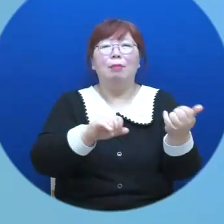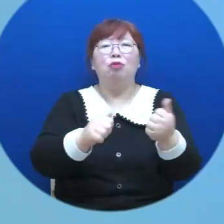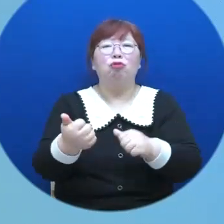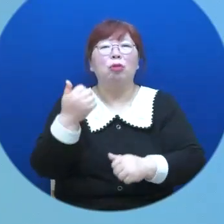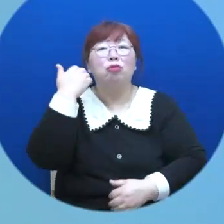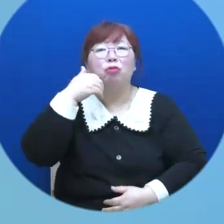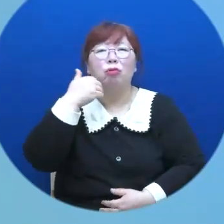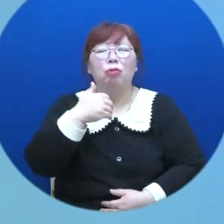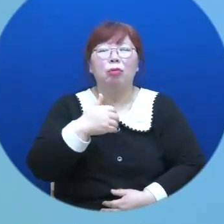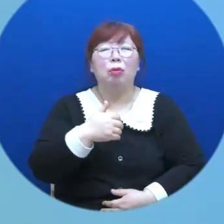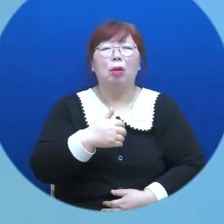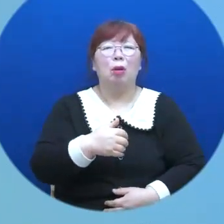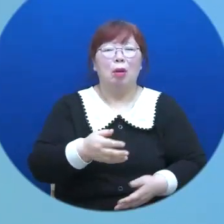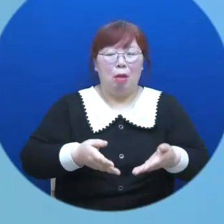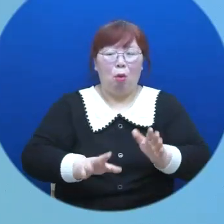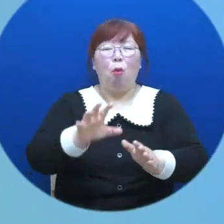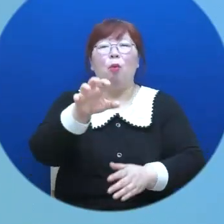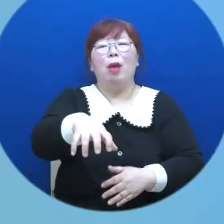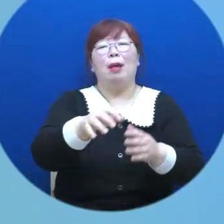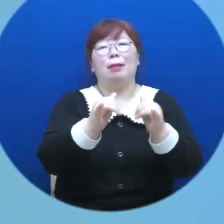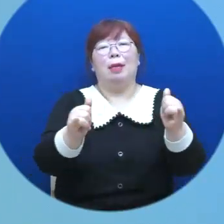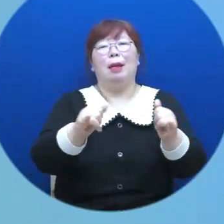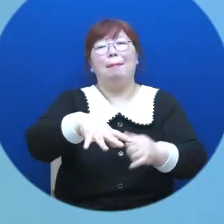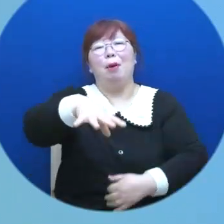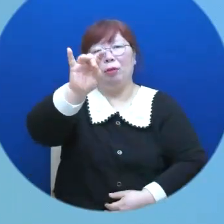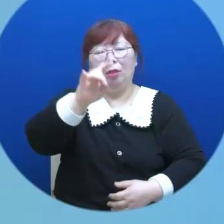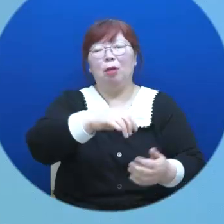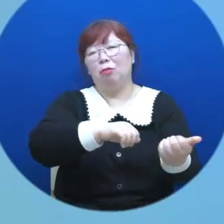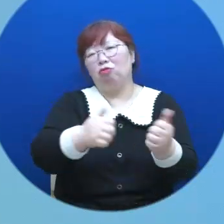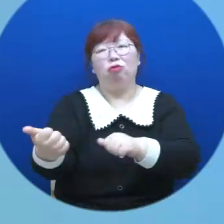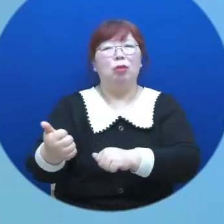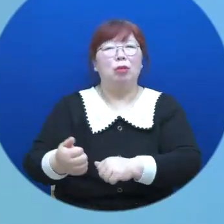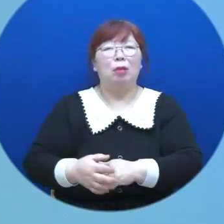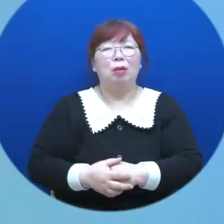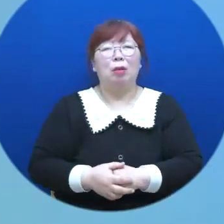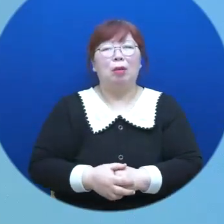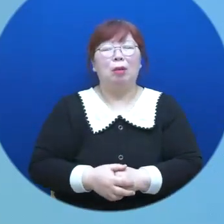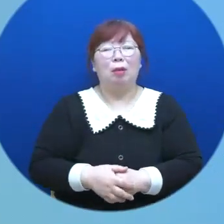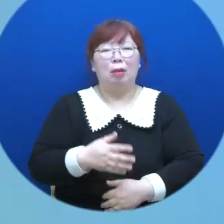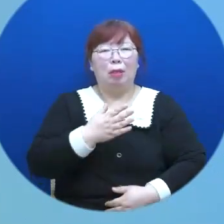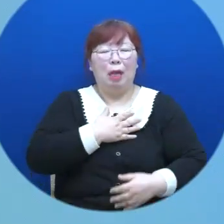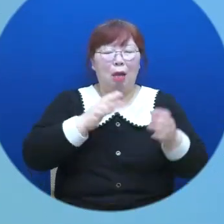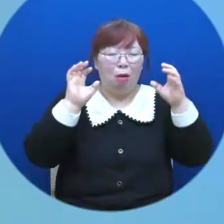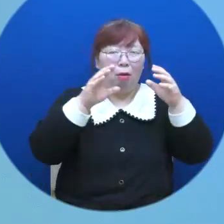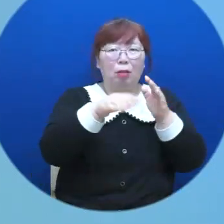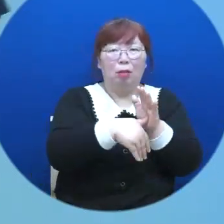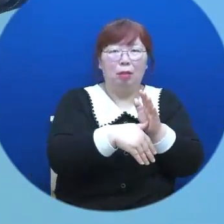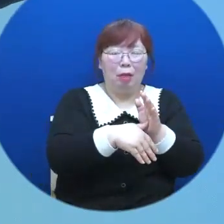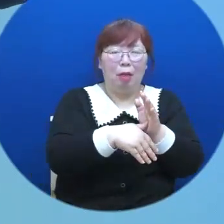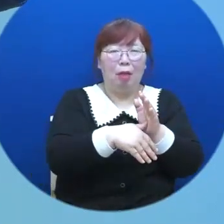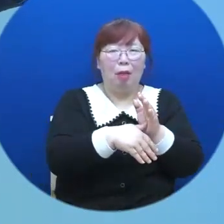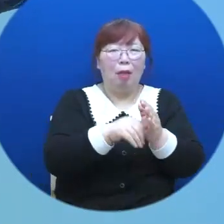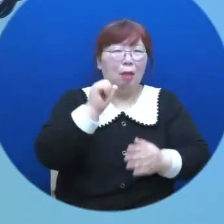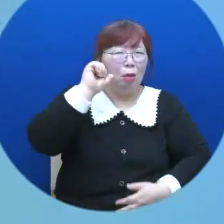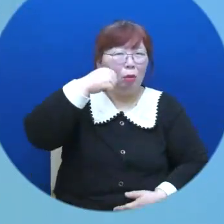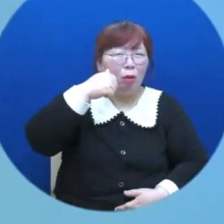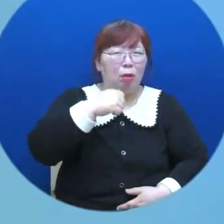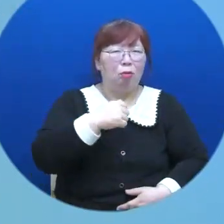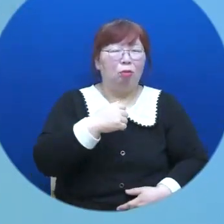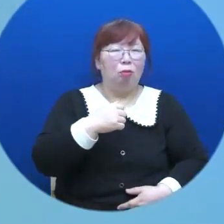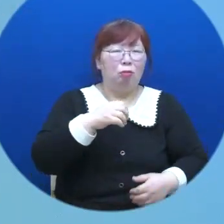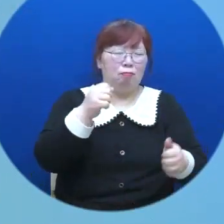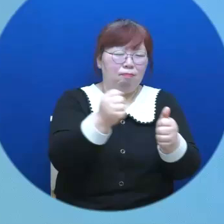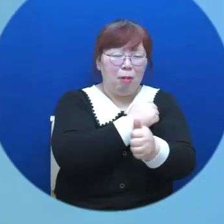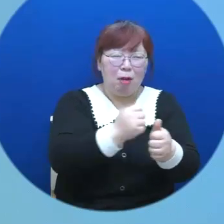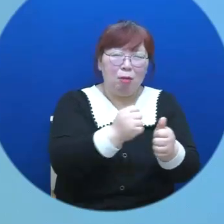누군지 아세요? 고향 사람들. 자기 어릴 때에 자기를 괴롭혔던 그들을 향한